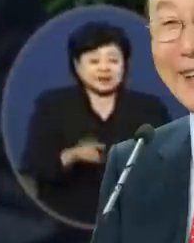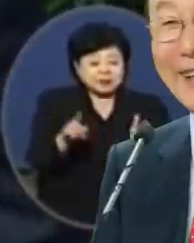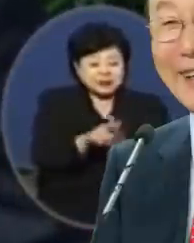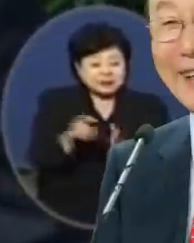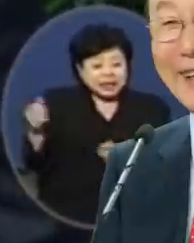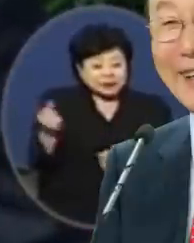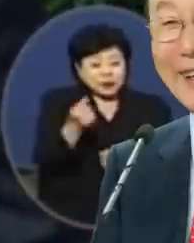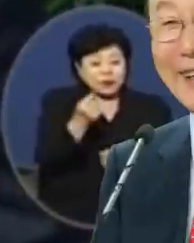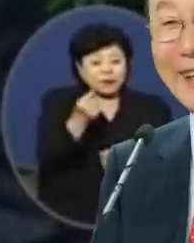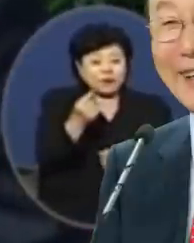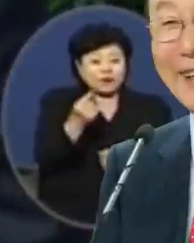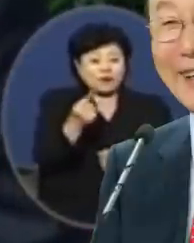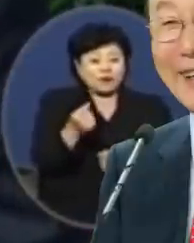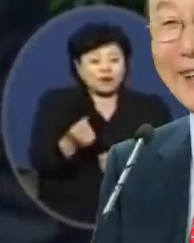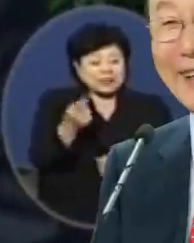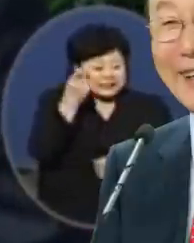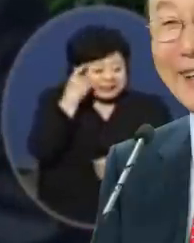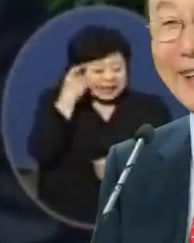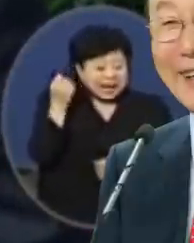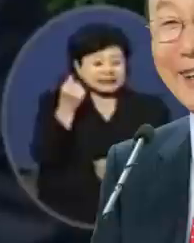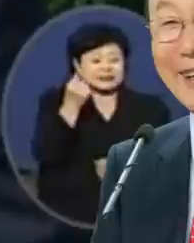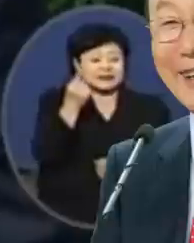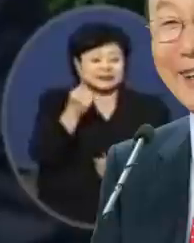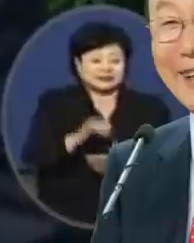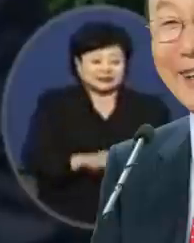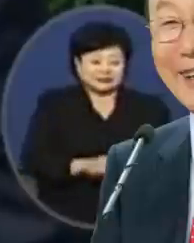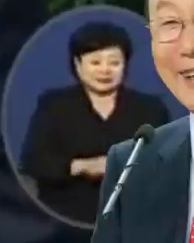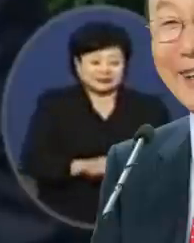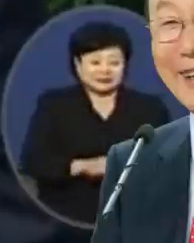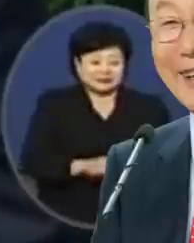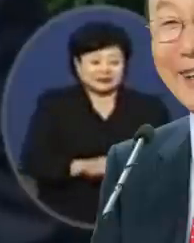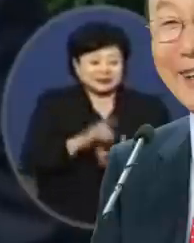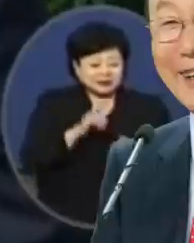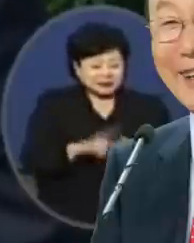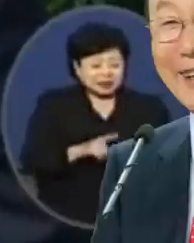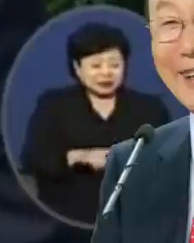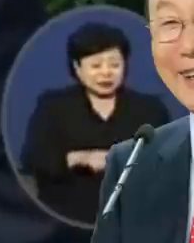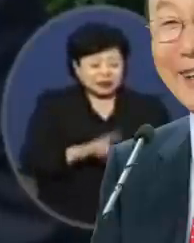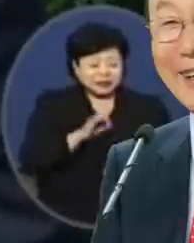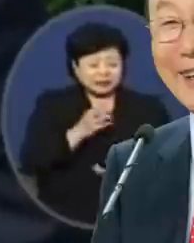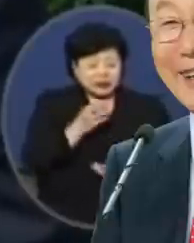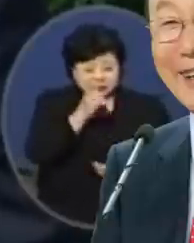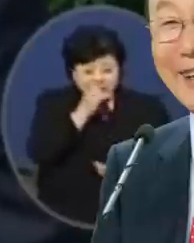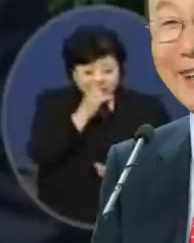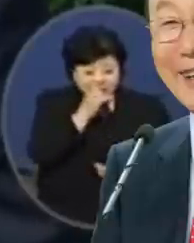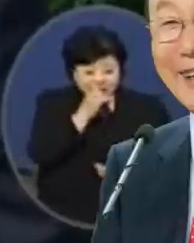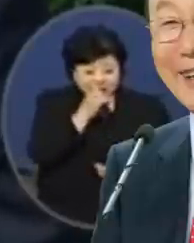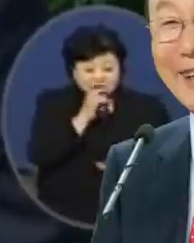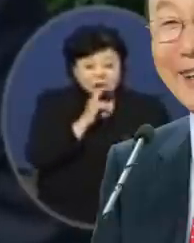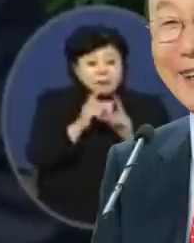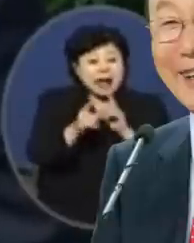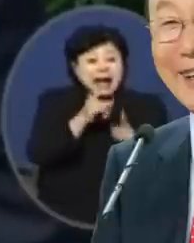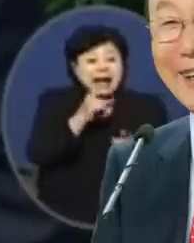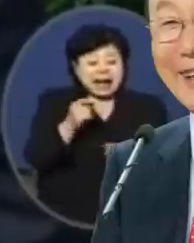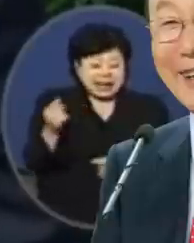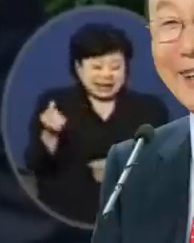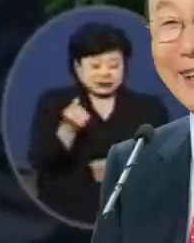믿음으로 생각을 가지는 것은 그대로는 안 될 때가 많습니다. 그러나